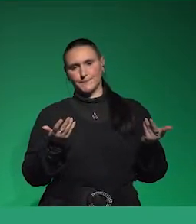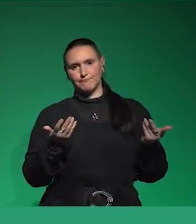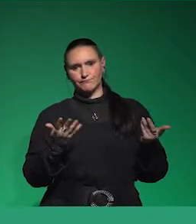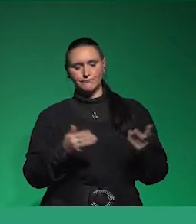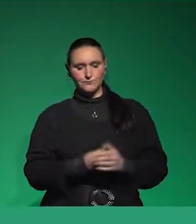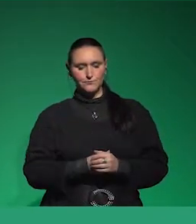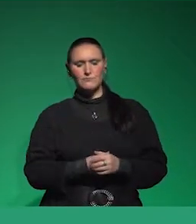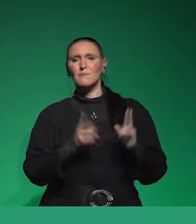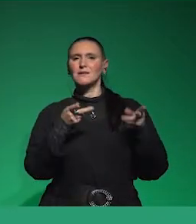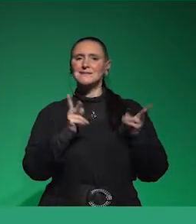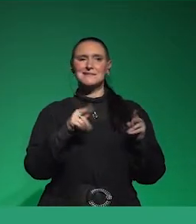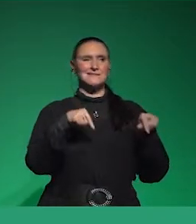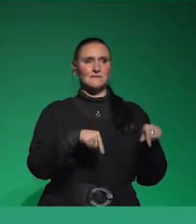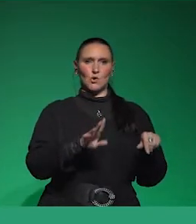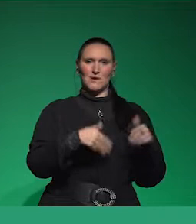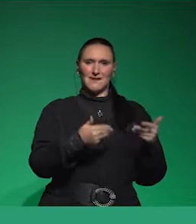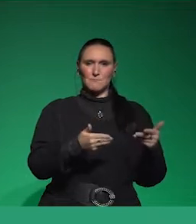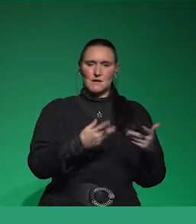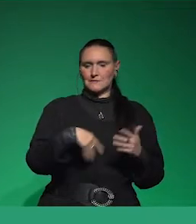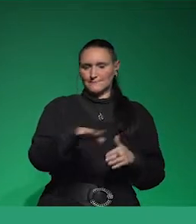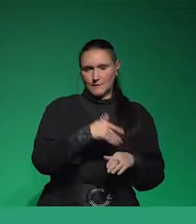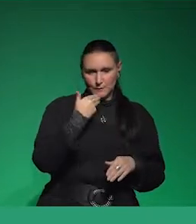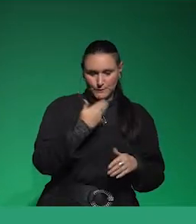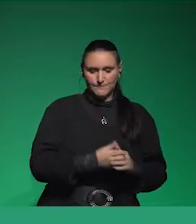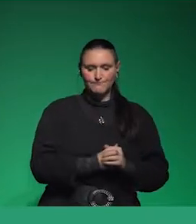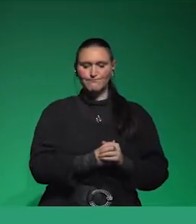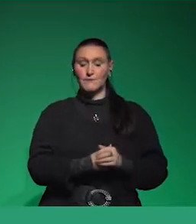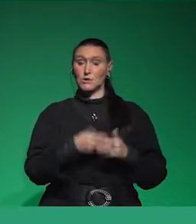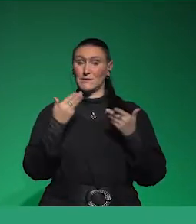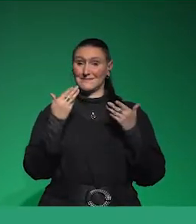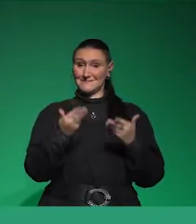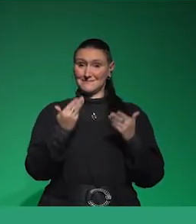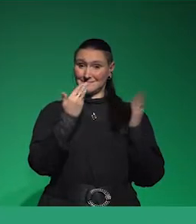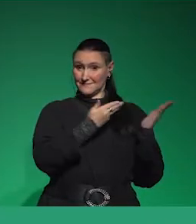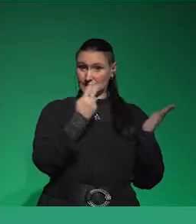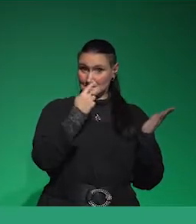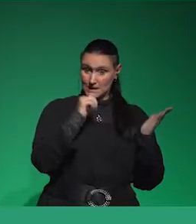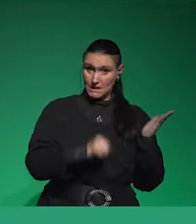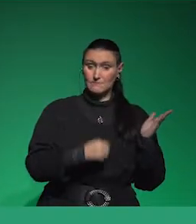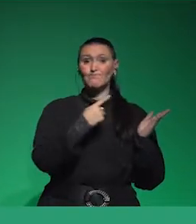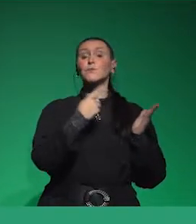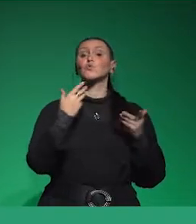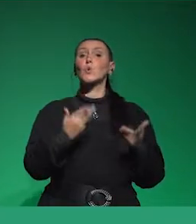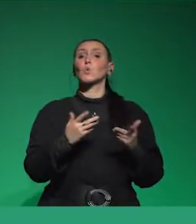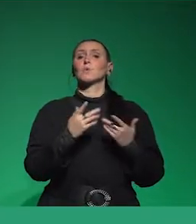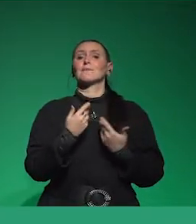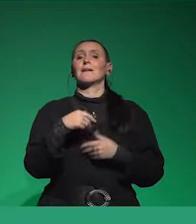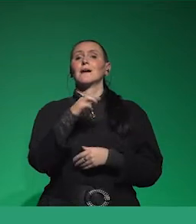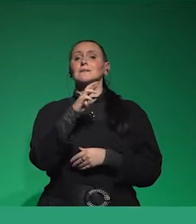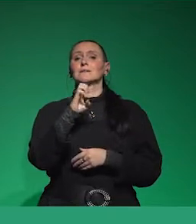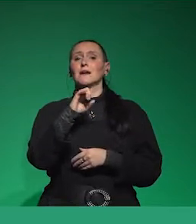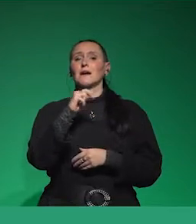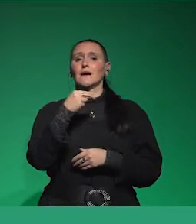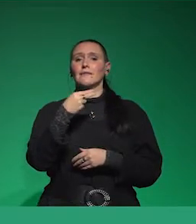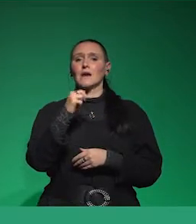Das ist jetzt hier dieser Ort, Reinhardswald, von dem wir schon gehört haben, wo wir zusammen mit der